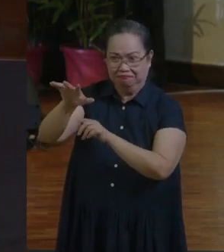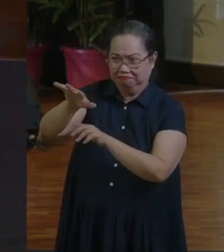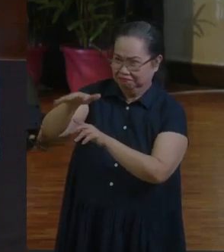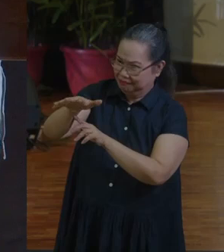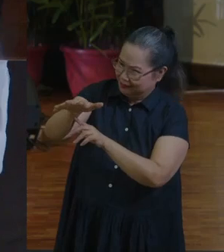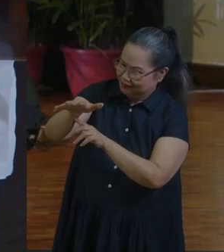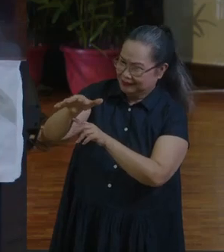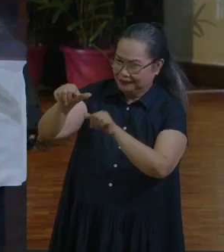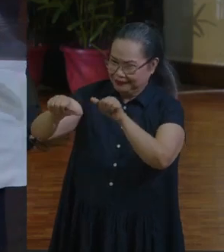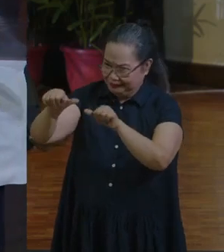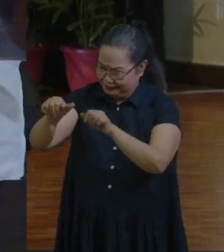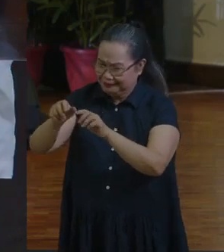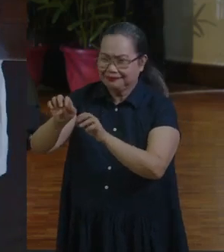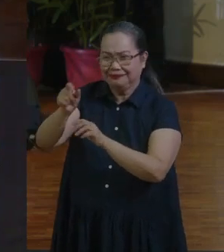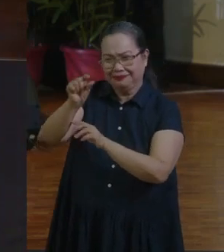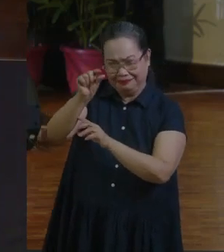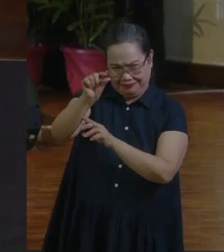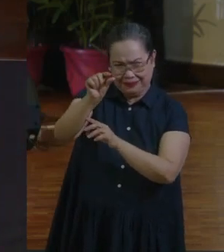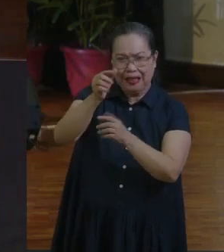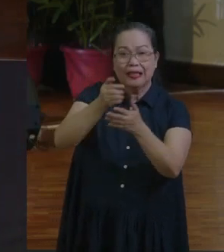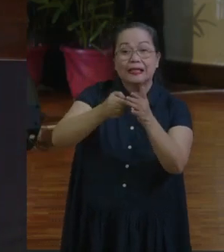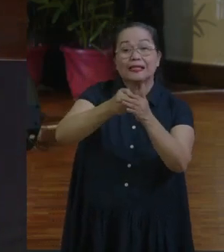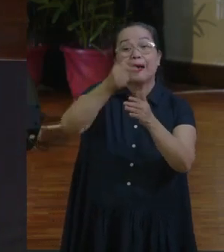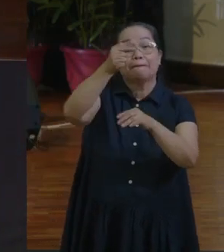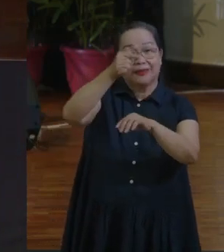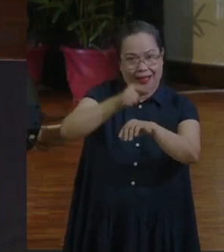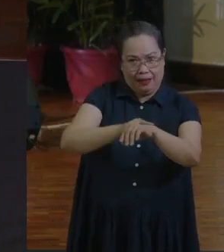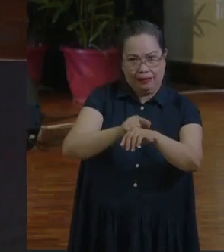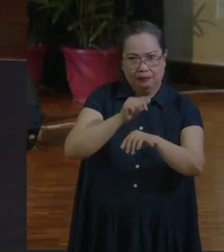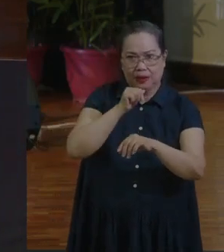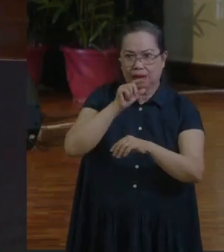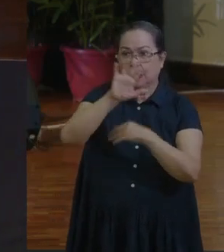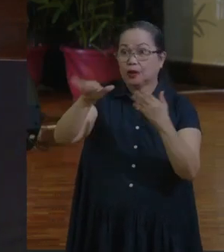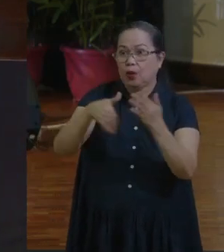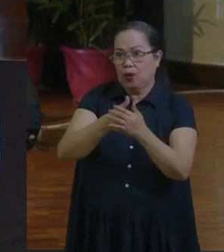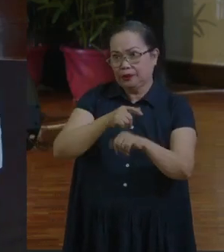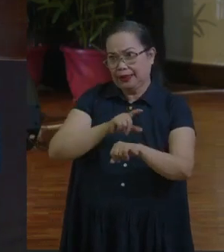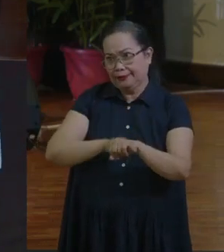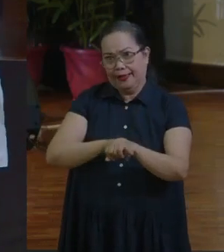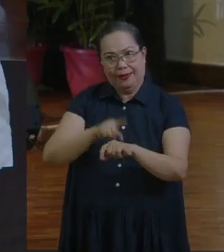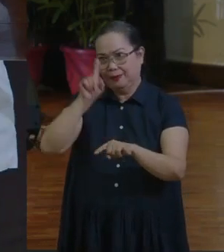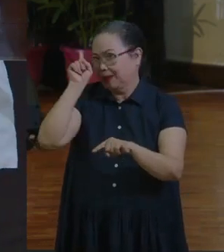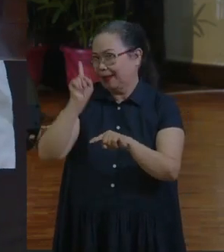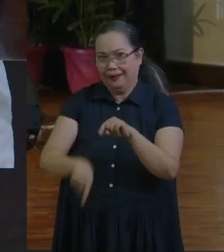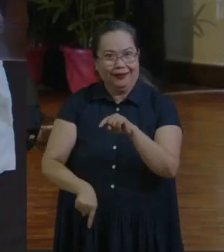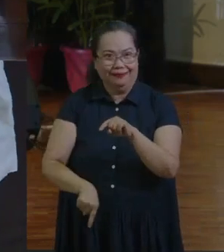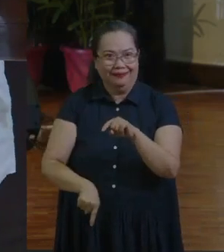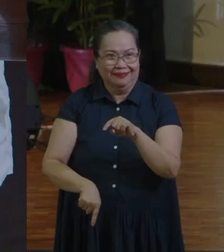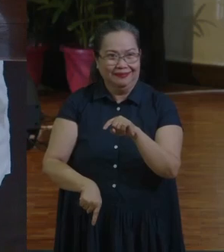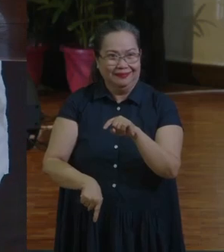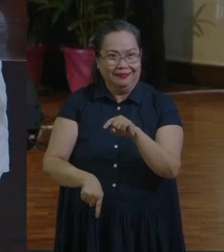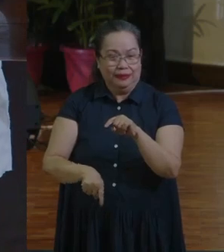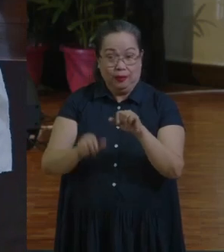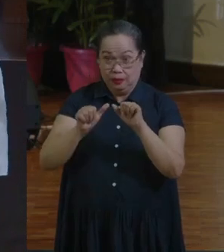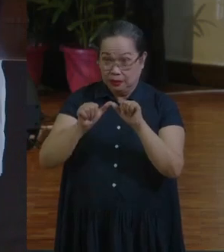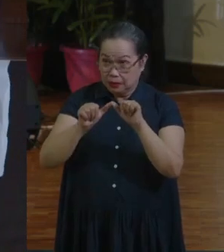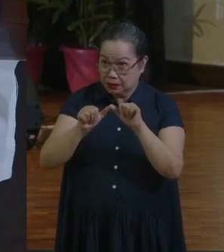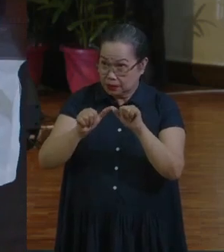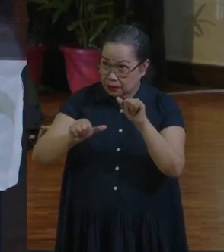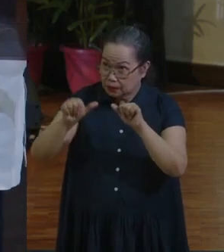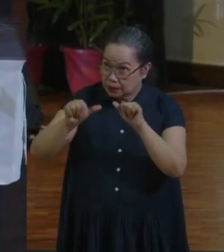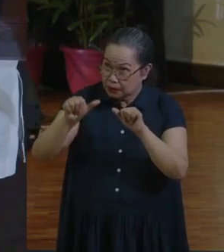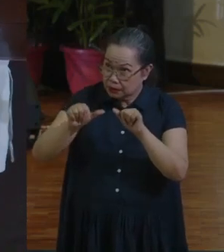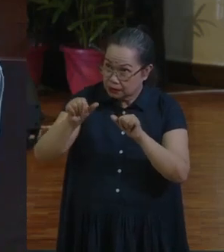mag-alinlangan, manaka-naka. Pero hindi maaaring manatili sa pag-aalinlangan ng